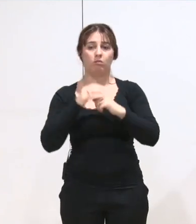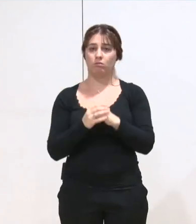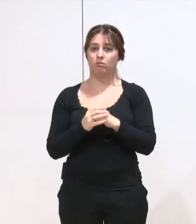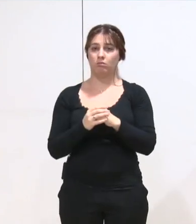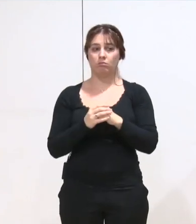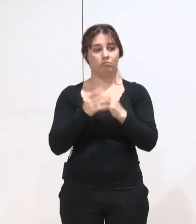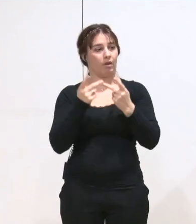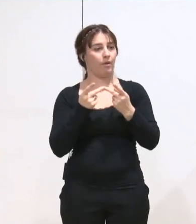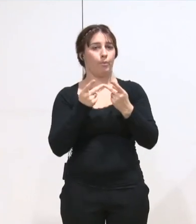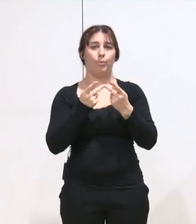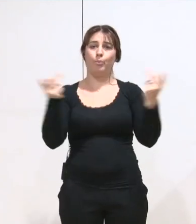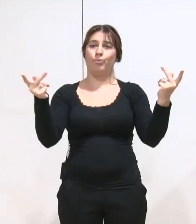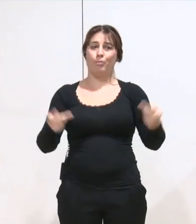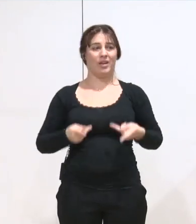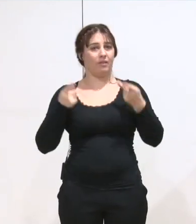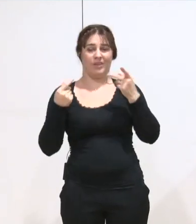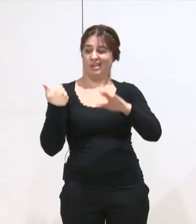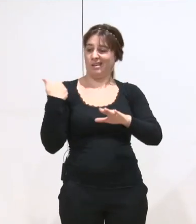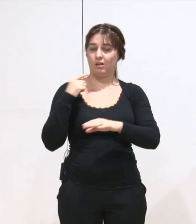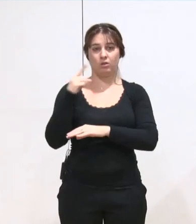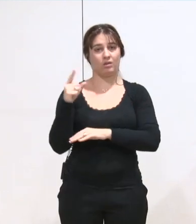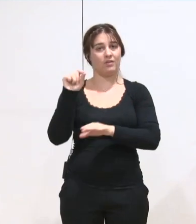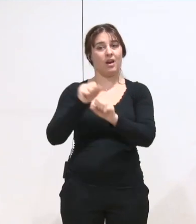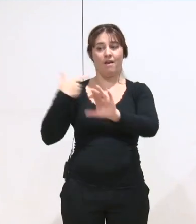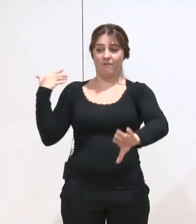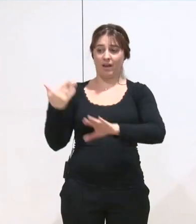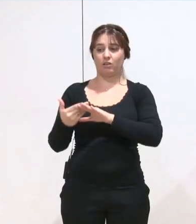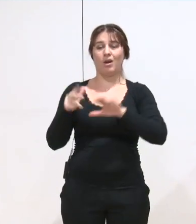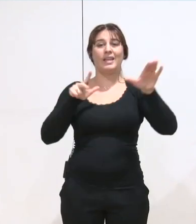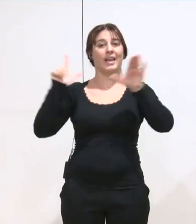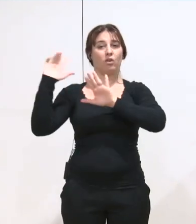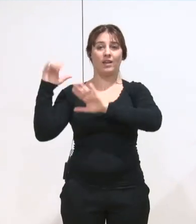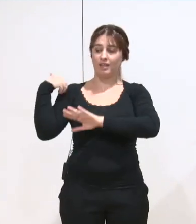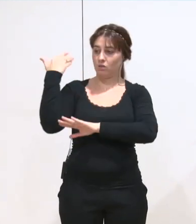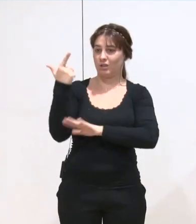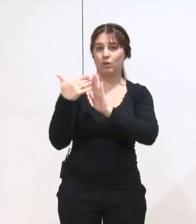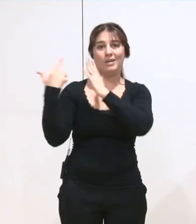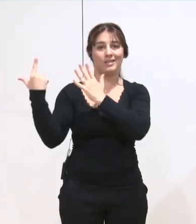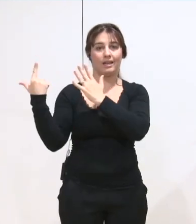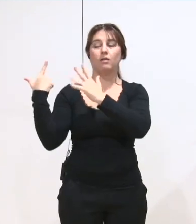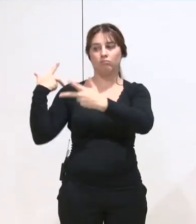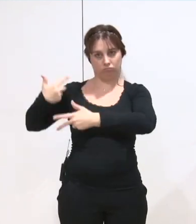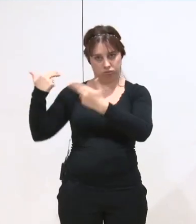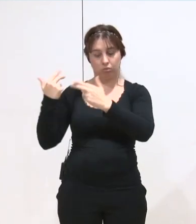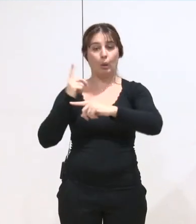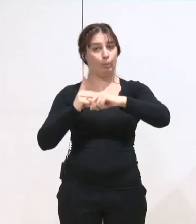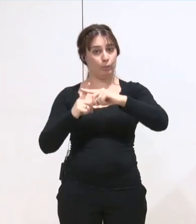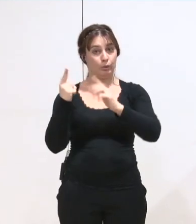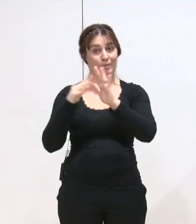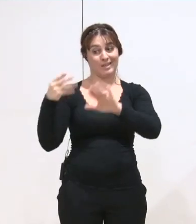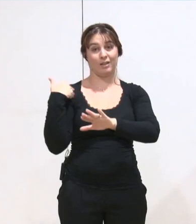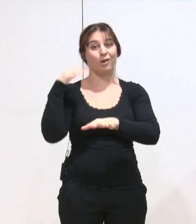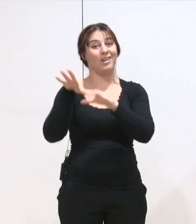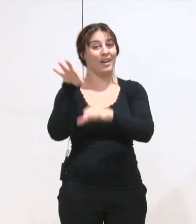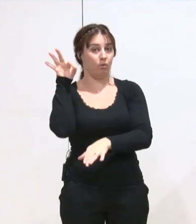à la vie publique. Depuis 20 ans, de 1995 à 2007 et depuis 2014, le groupe politique dont vous êtes issus, les uns et les